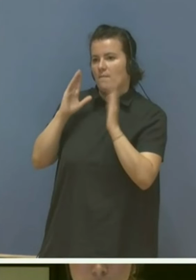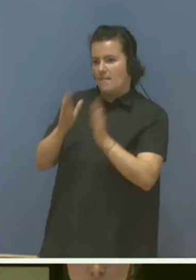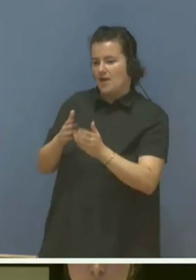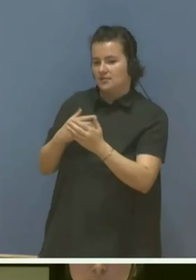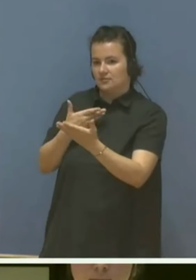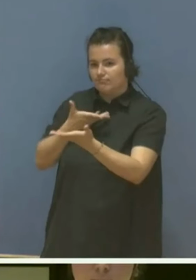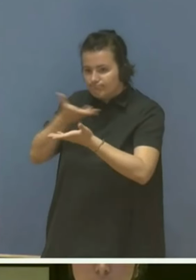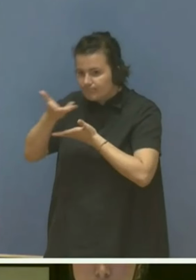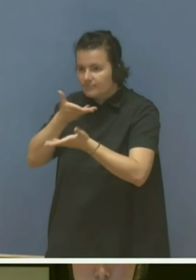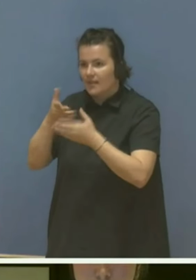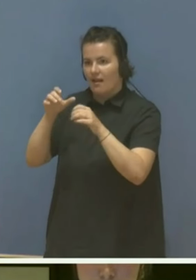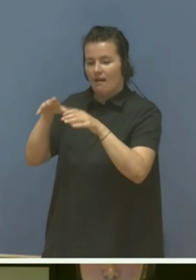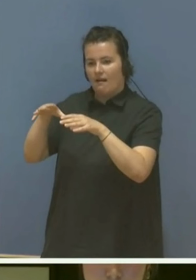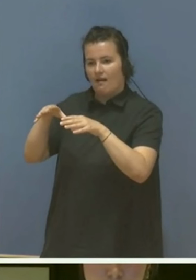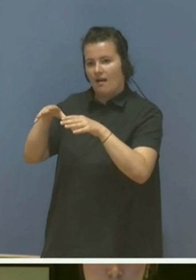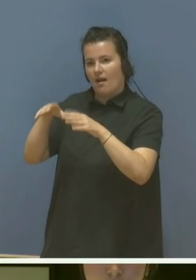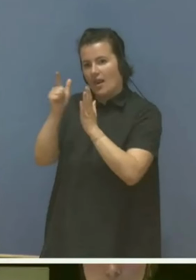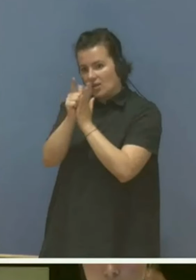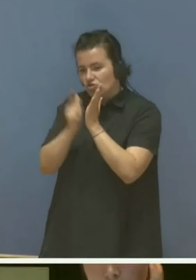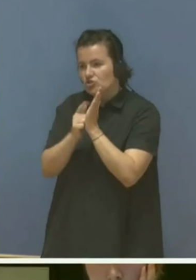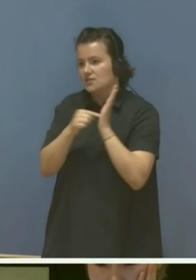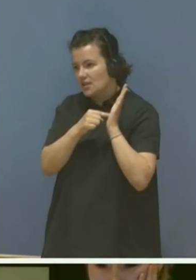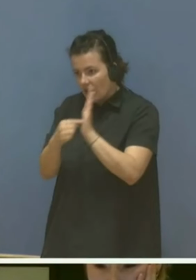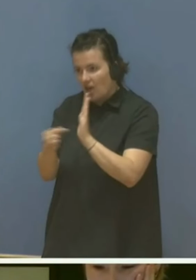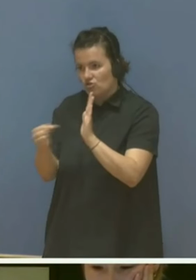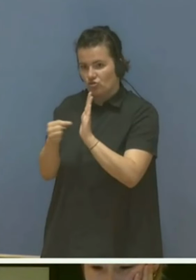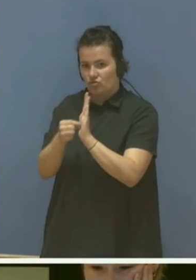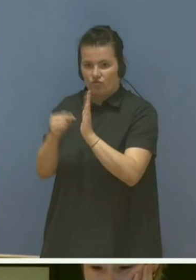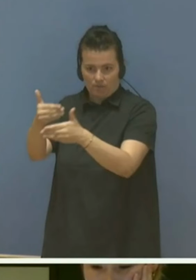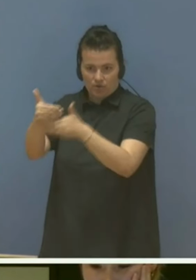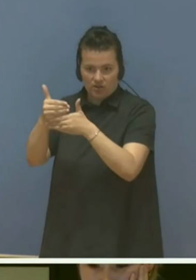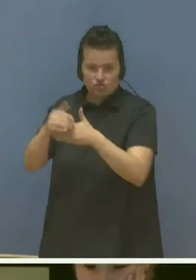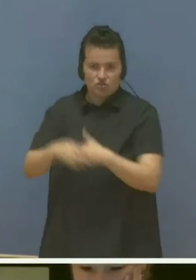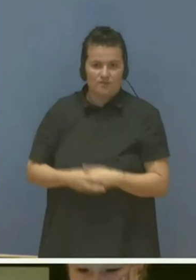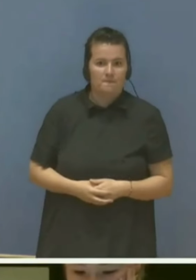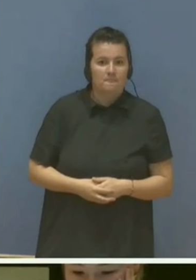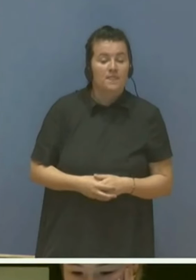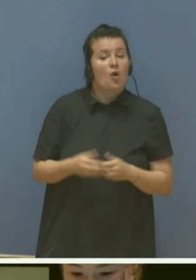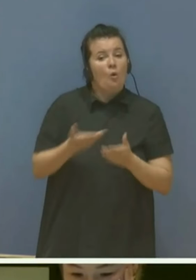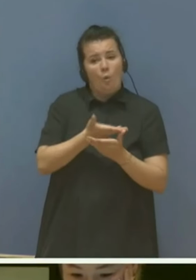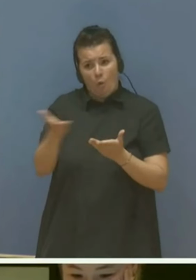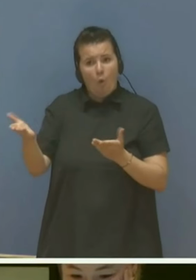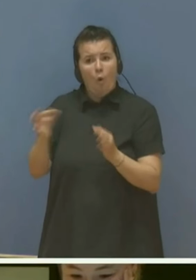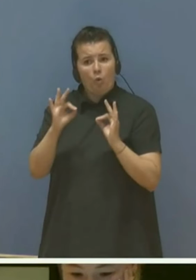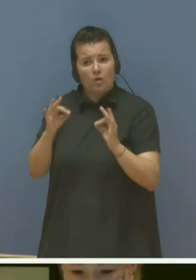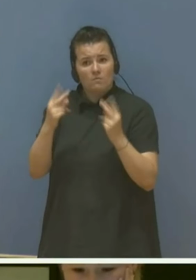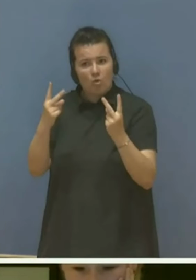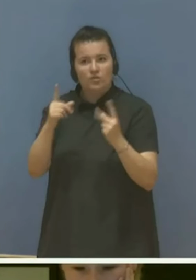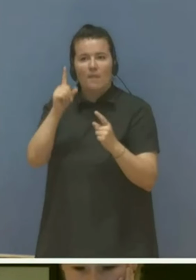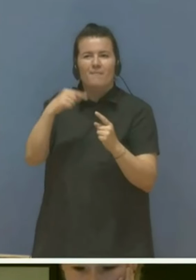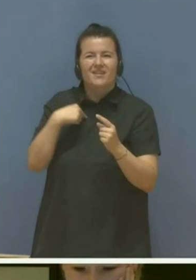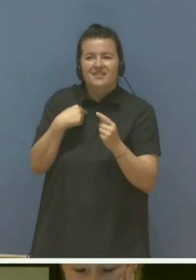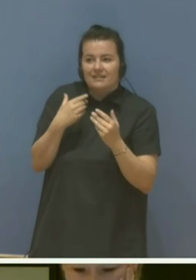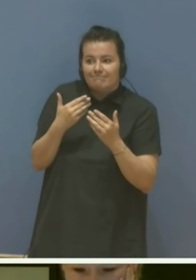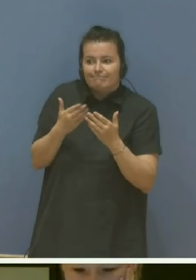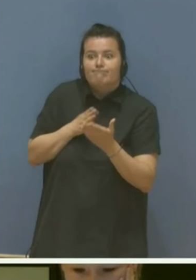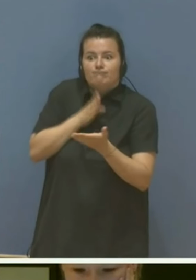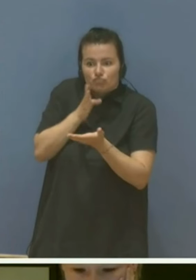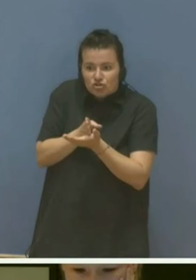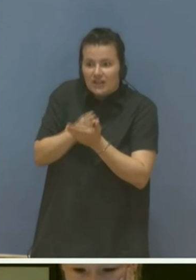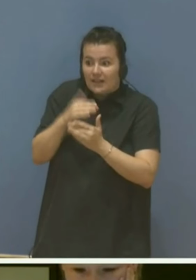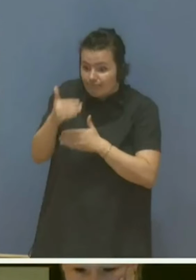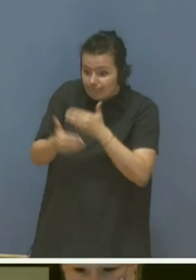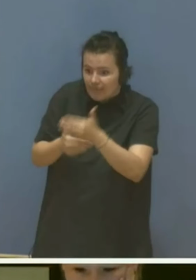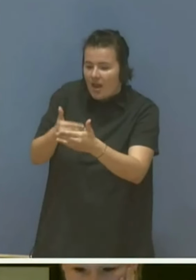от нас продолжать работу, в том числе используя свое присутствие в советах представителей коренных народов, при региональных правительствах и в территориальных советах по